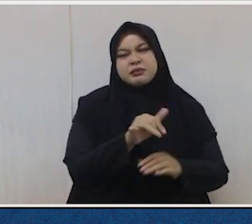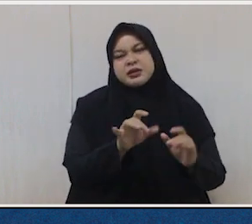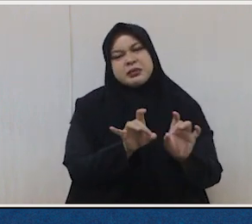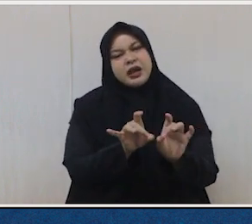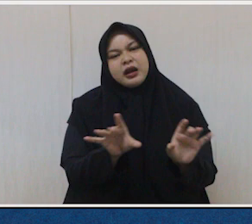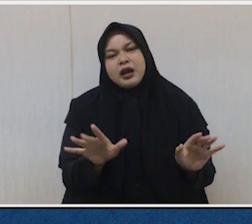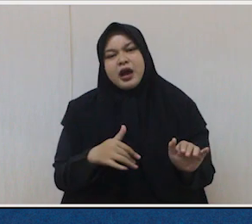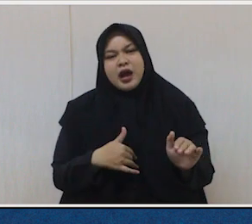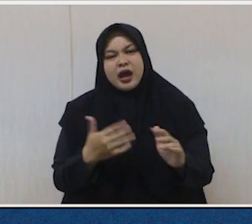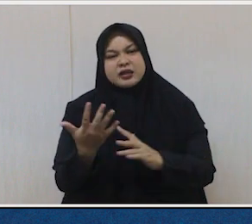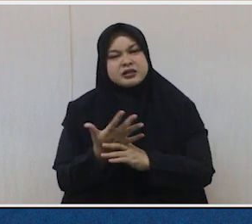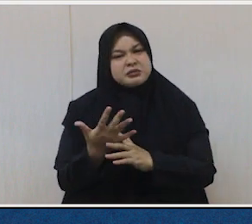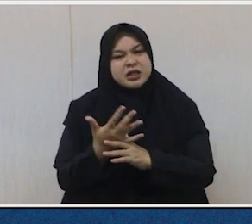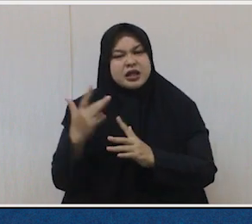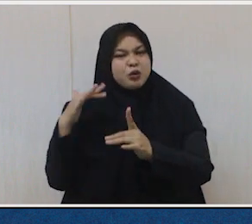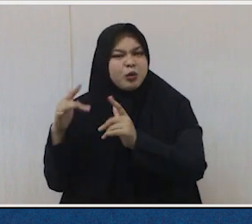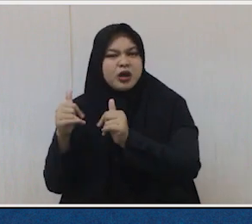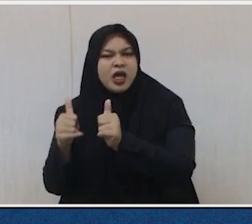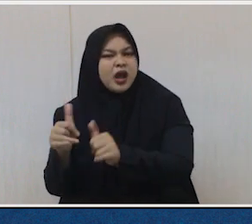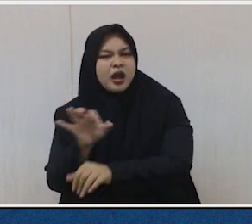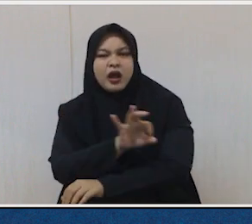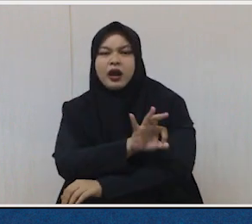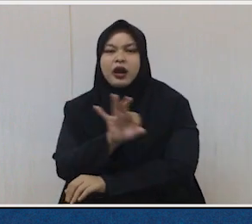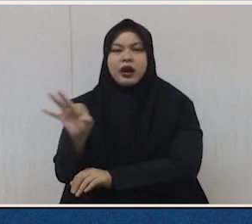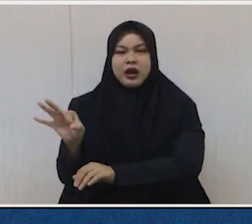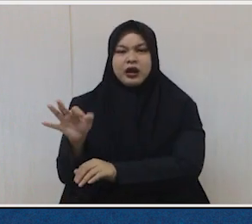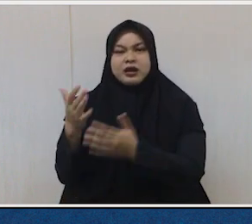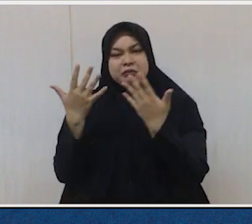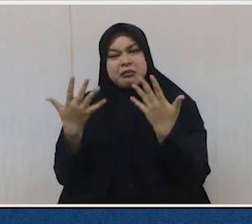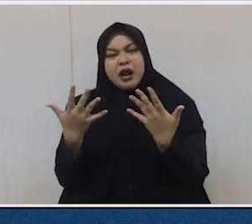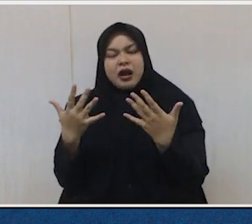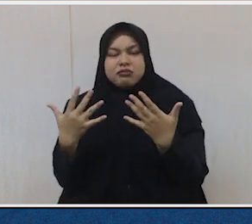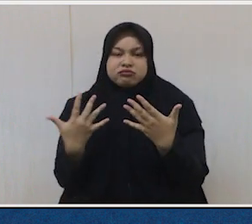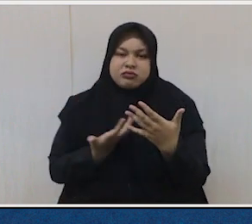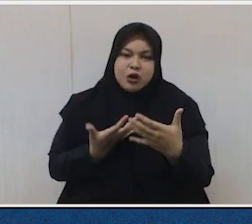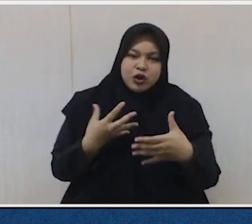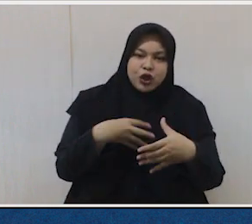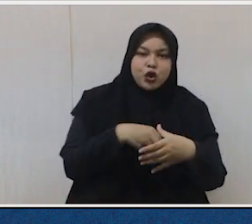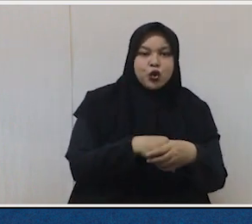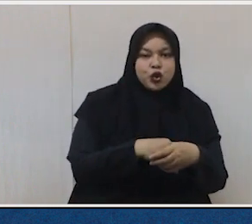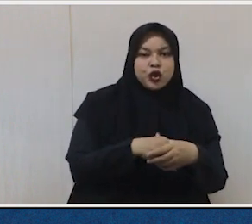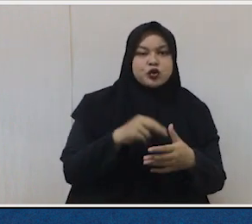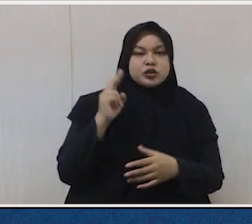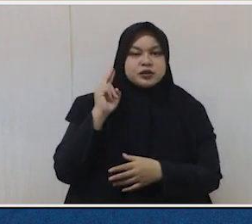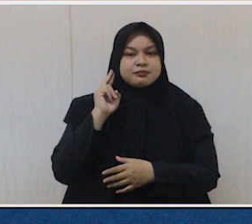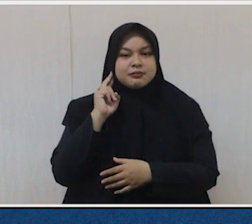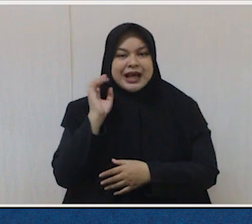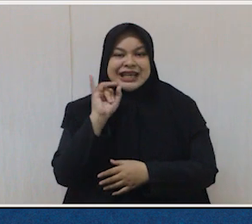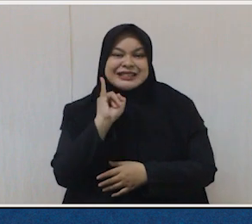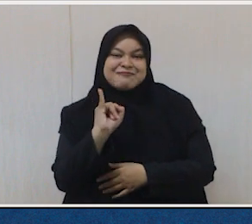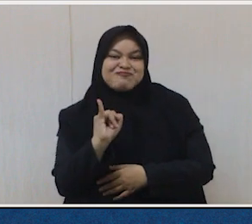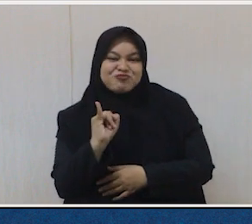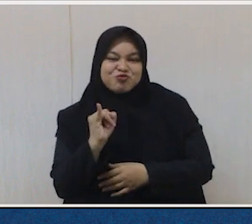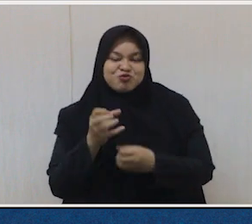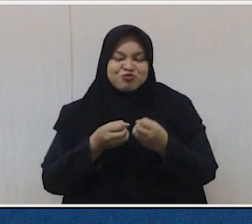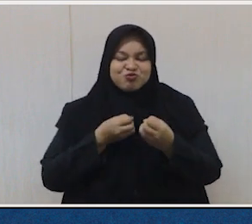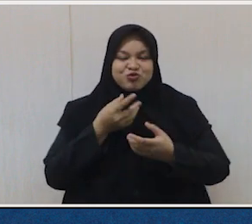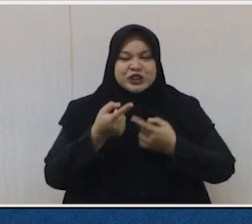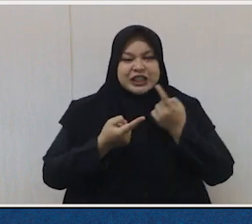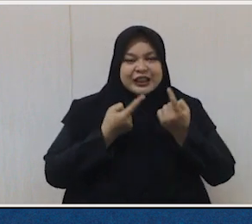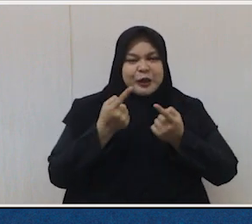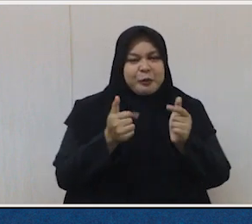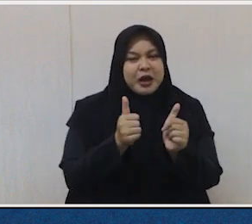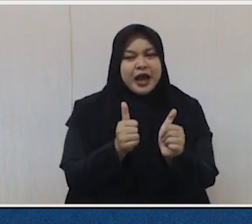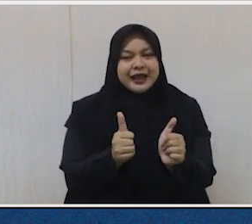ada ssesibilitas Gimana mau ikut gitu Nah itu secara baik diceritakan oleh m Ipung gitu ya dan membuka e